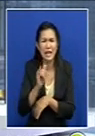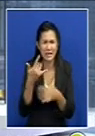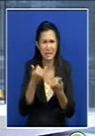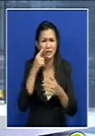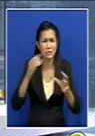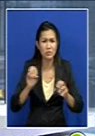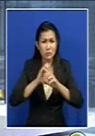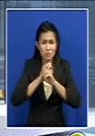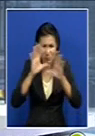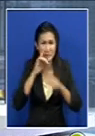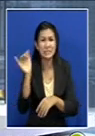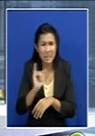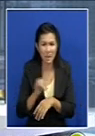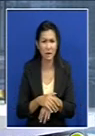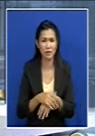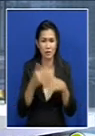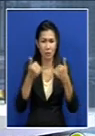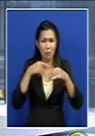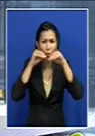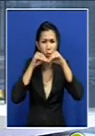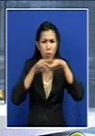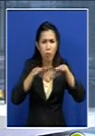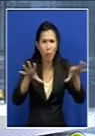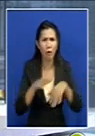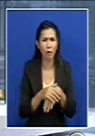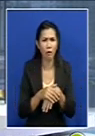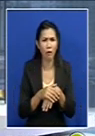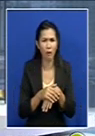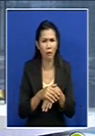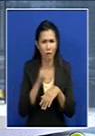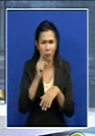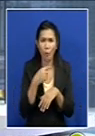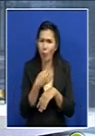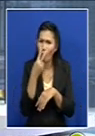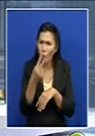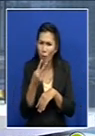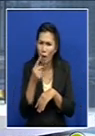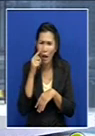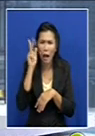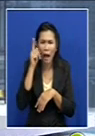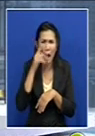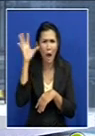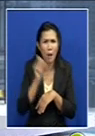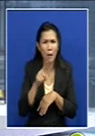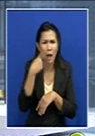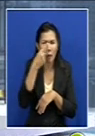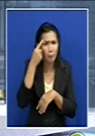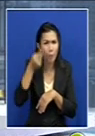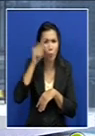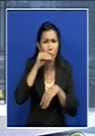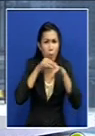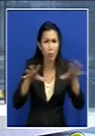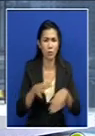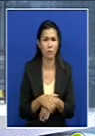ๆนี้เพราะว่าตอนนี้ที่คุยกันออกไปเนี่ยก็คงต้องไปดูก่อนว่าไอ้ข่าวมาจากไหนใครเป็นคนปล่อยข่าว ครับ